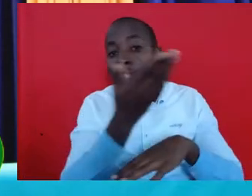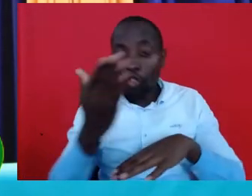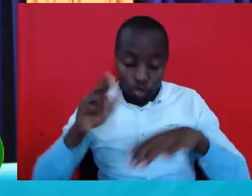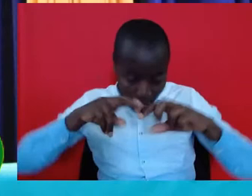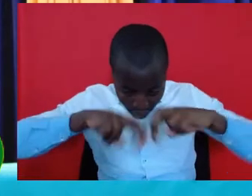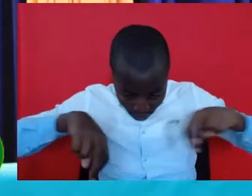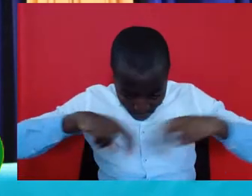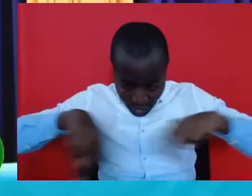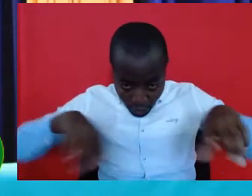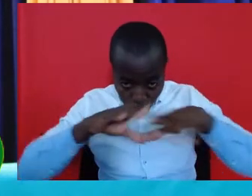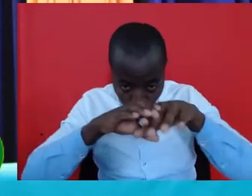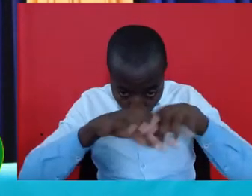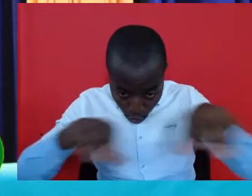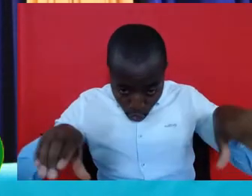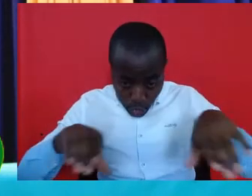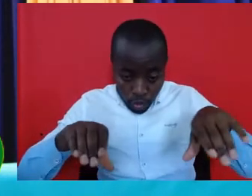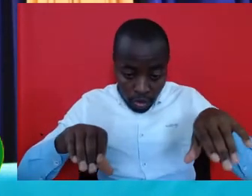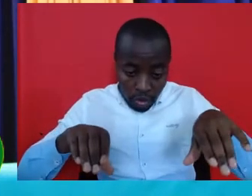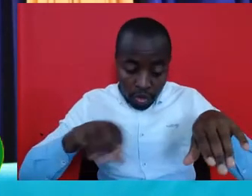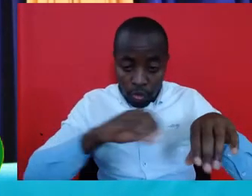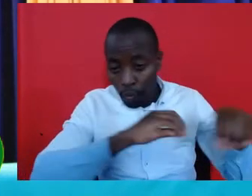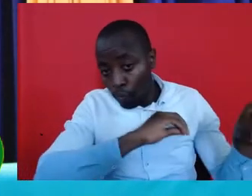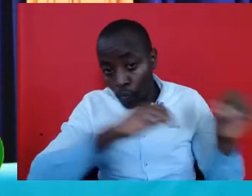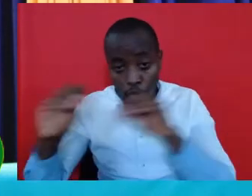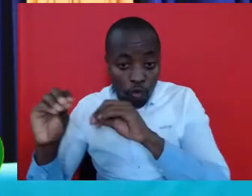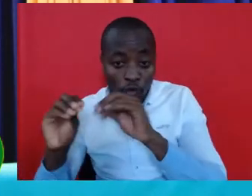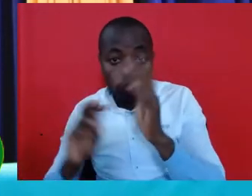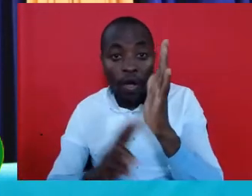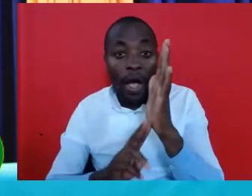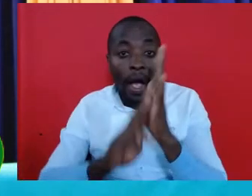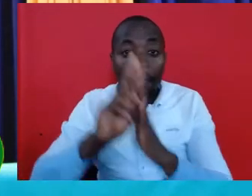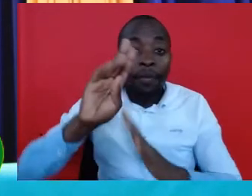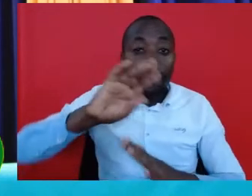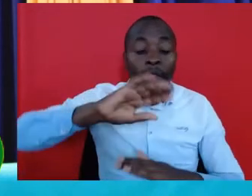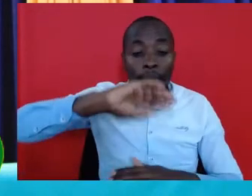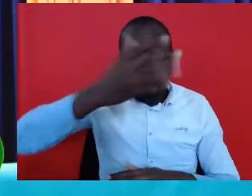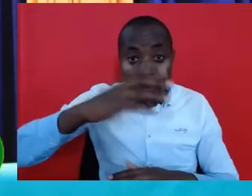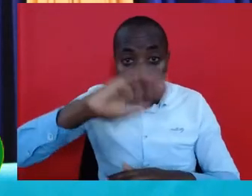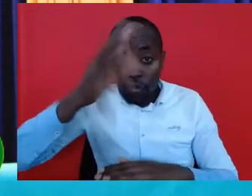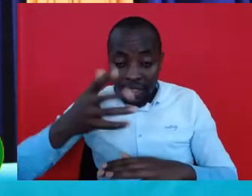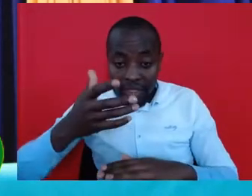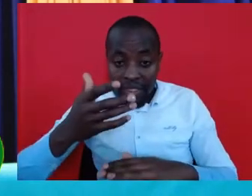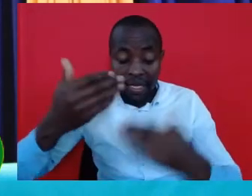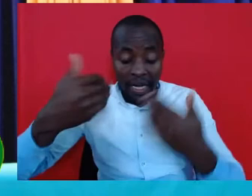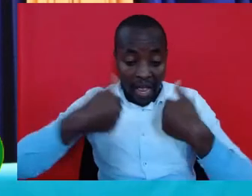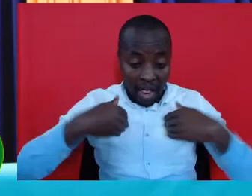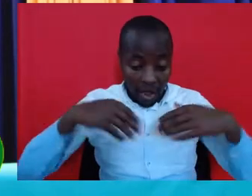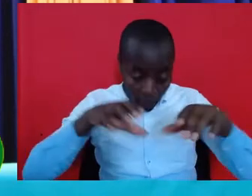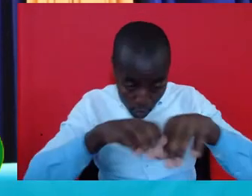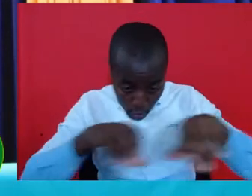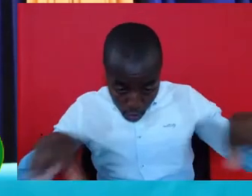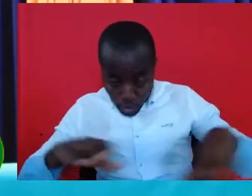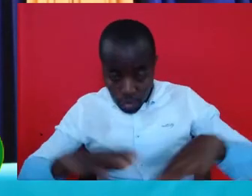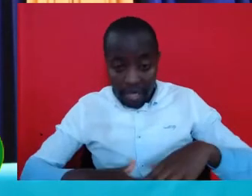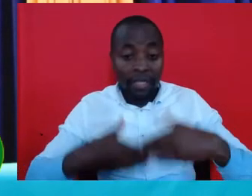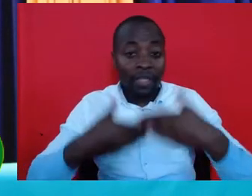mbao, tukikwea mlima na kutengeneza bao na kuziletea Mwenyezi